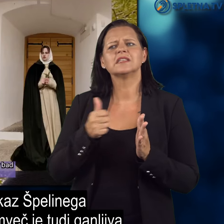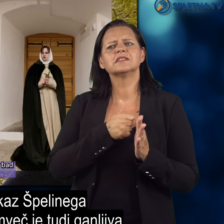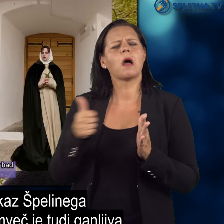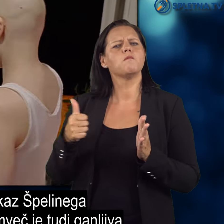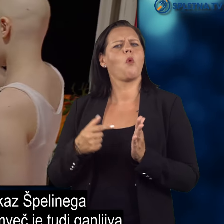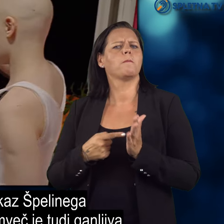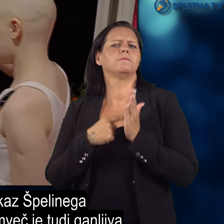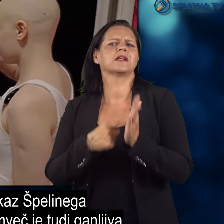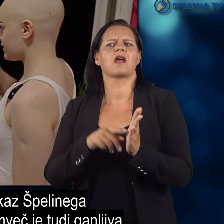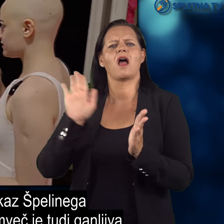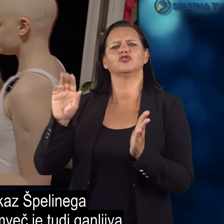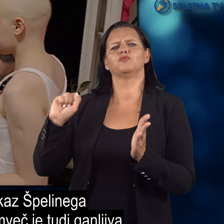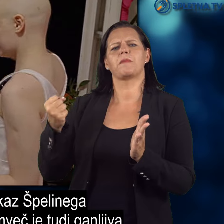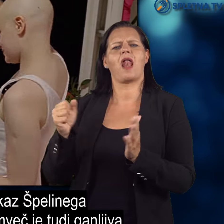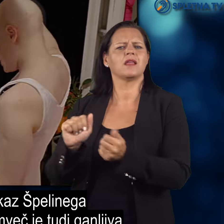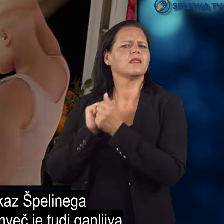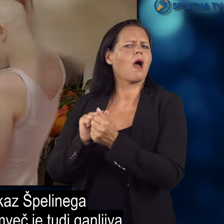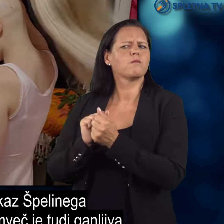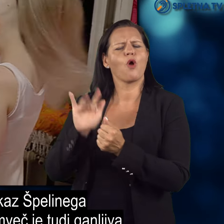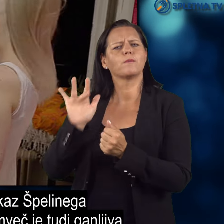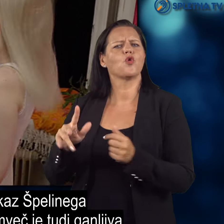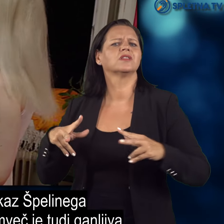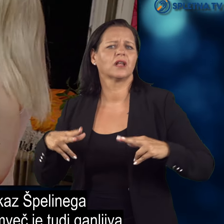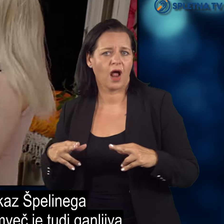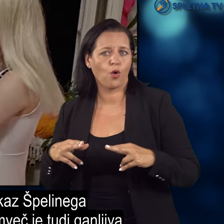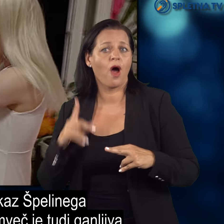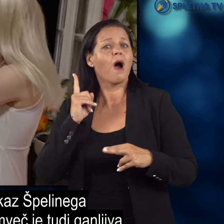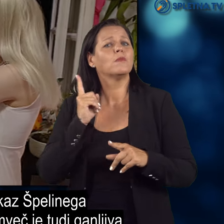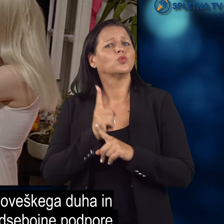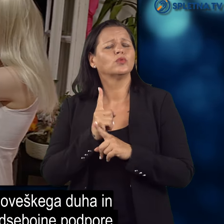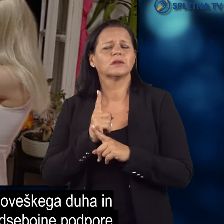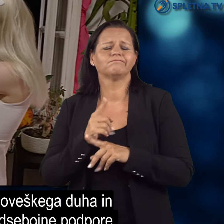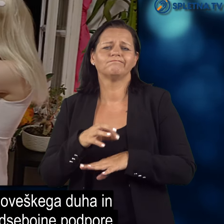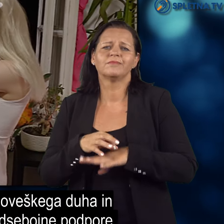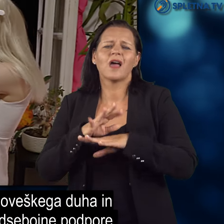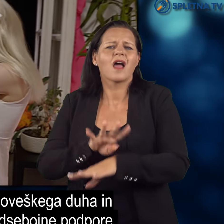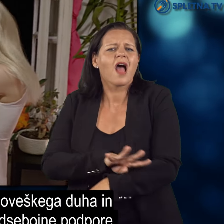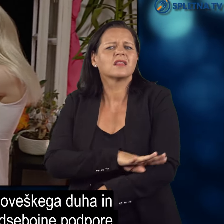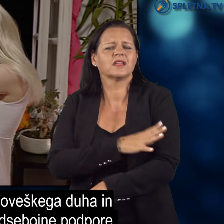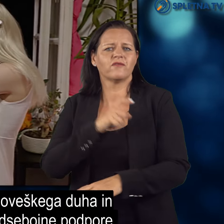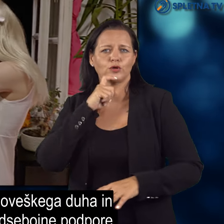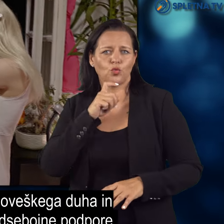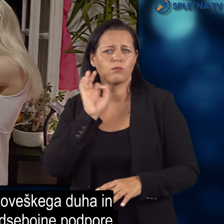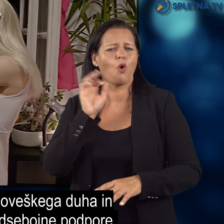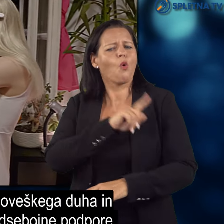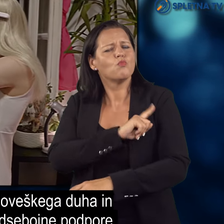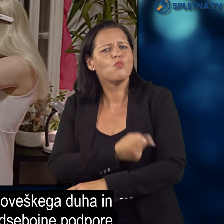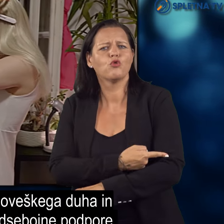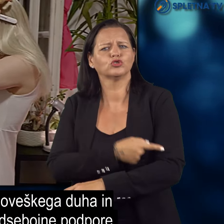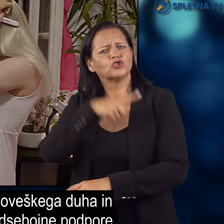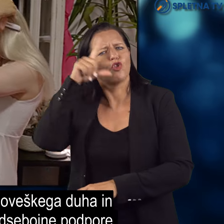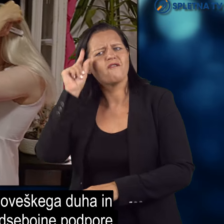Film ni le prikaz Špelinega boja proti raku, temveč je tudi ganljiva zgodba o moči človeškega duha